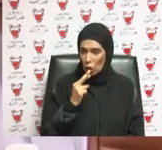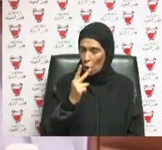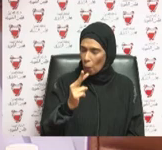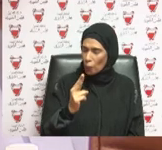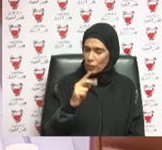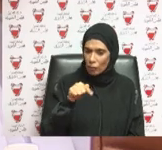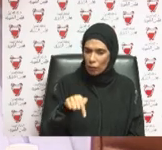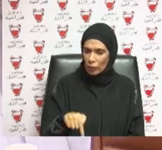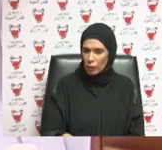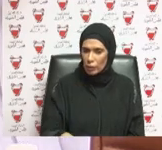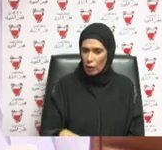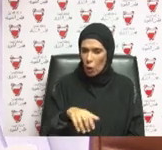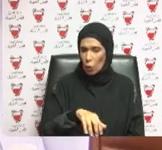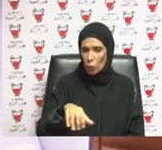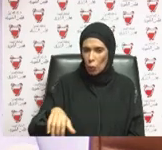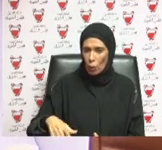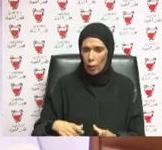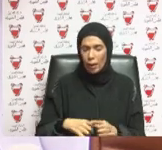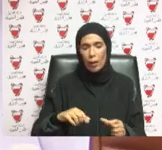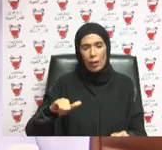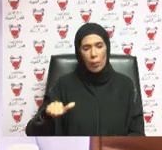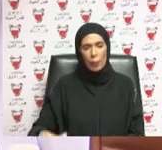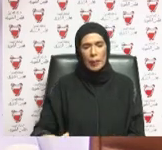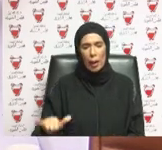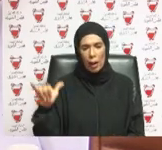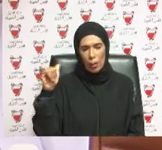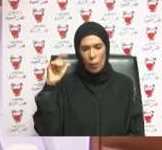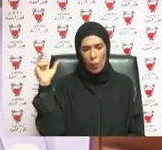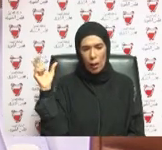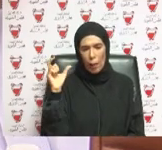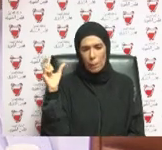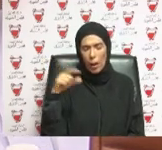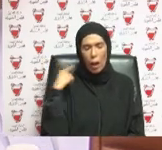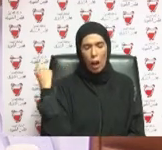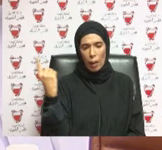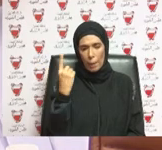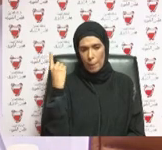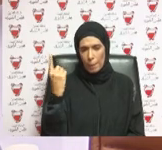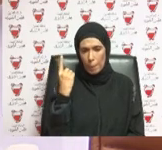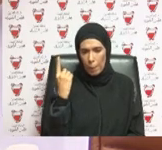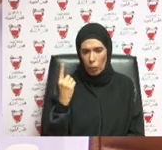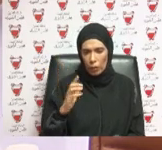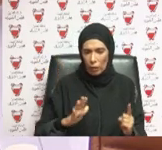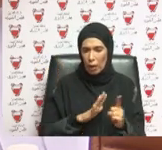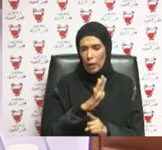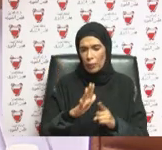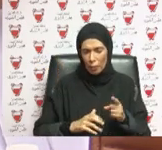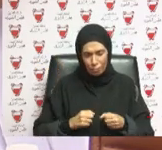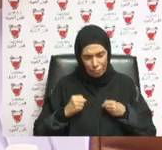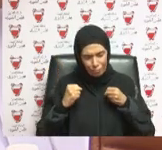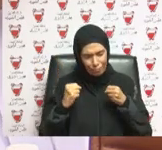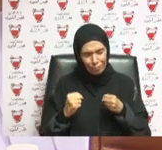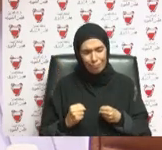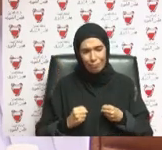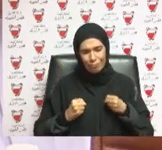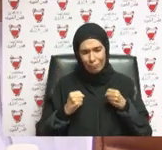على المستوى الدول الخليجية أو العربية أو الإسلامية وعلى مستوى العالم، كيف تأثر وتفاعل مع